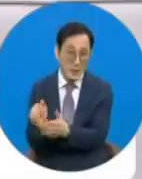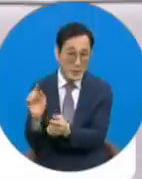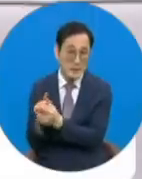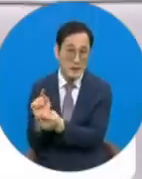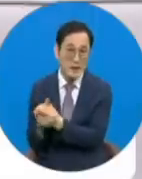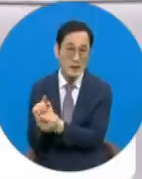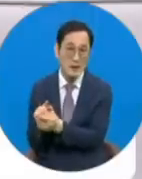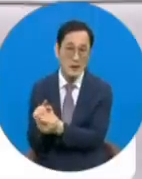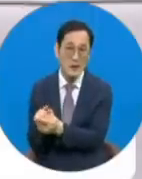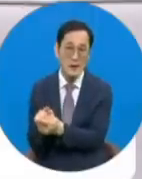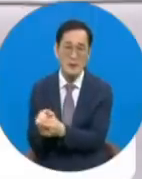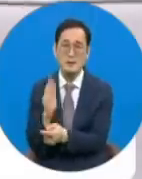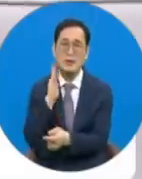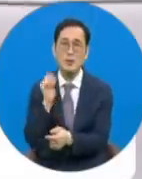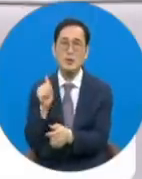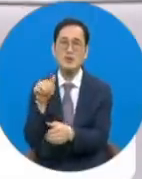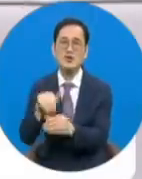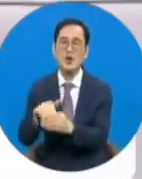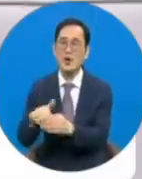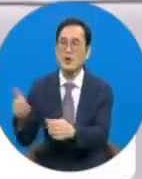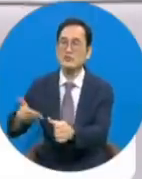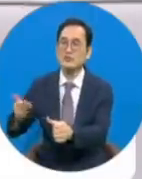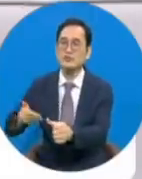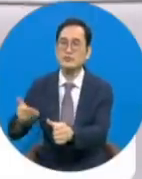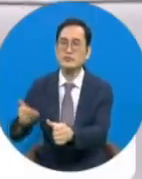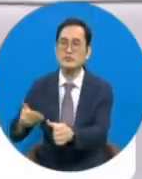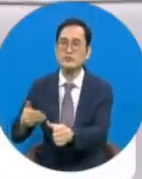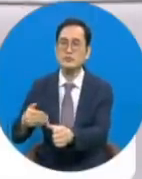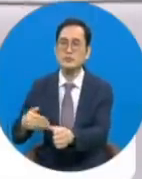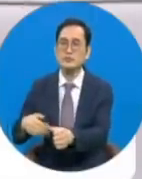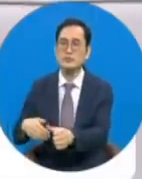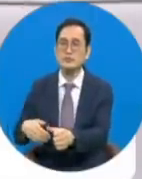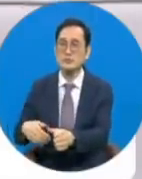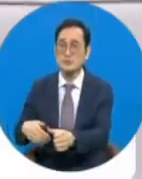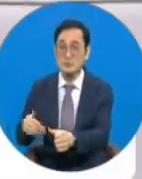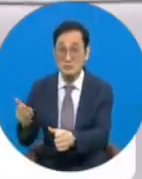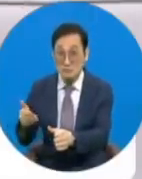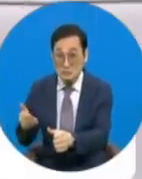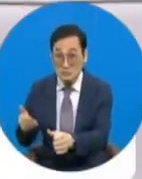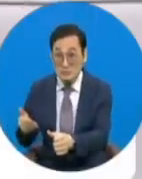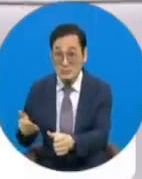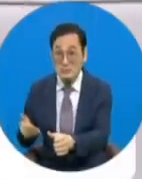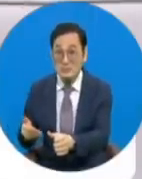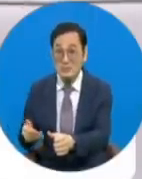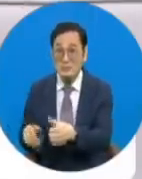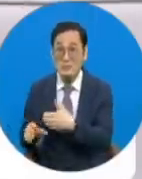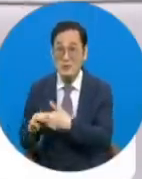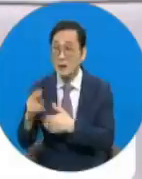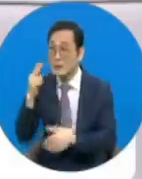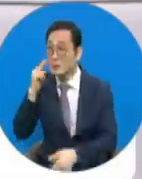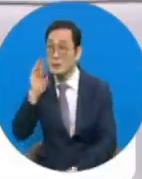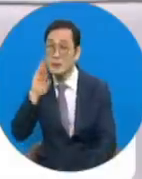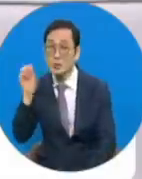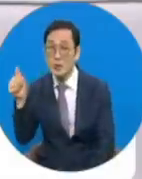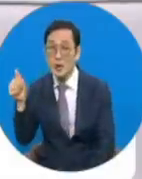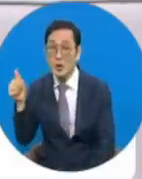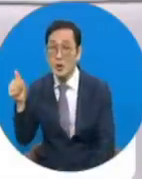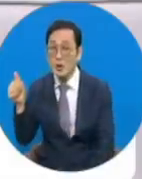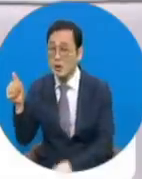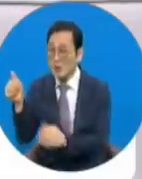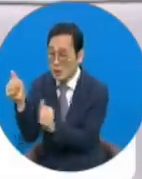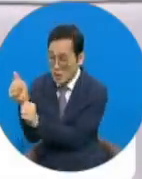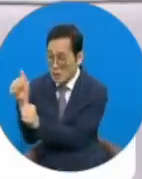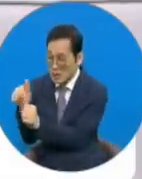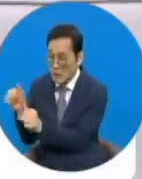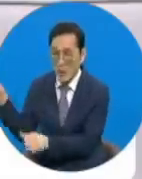만약에 대선을 권유를 하고 정치에 개입하려고 하면 적어도 미국 대통령 뭐 특보랄지 그런 사람